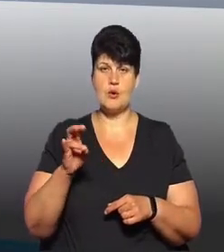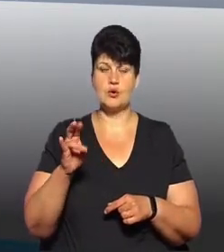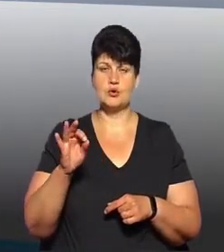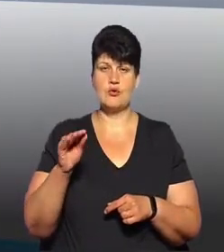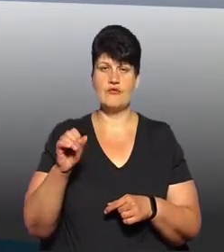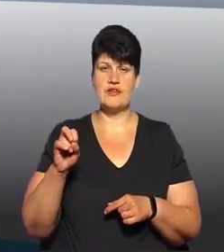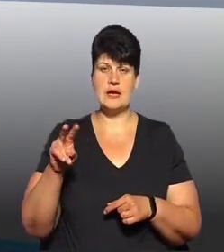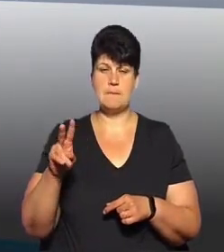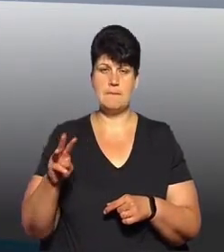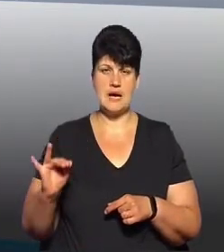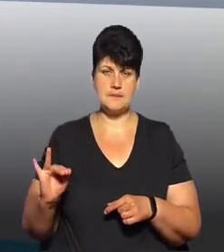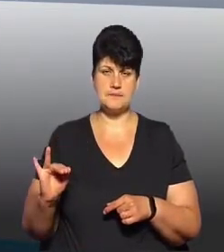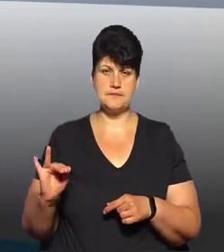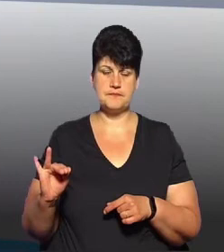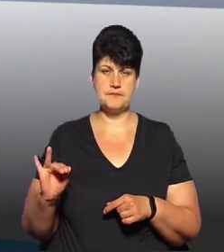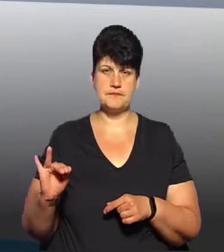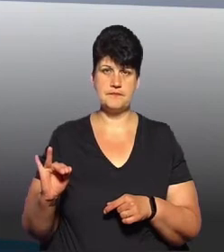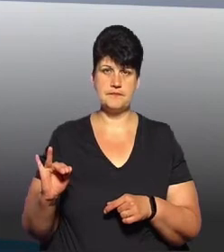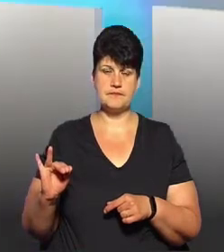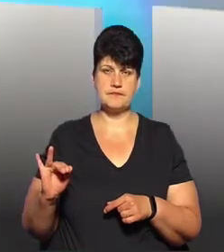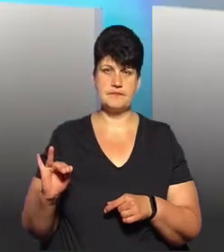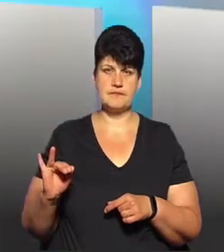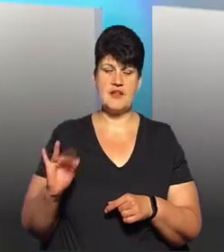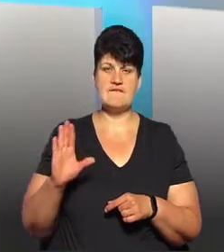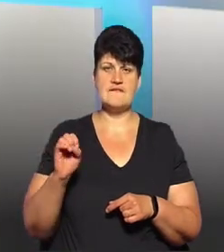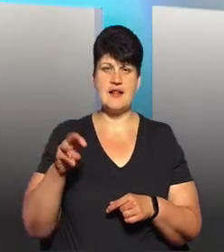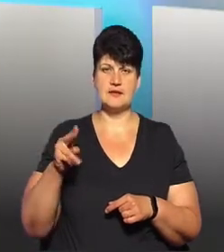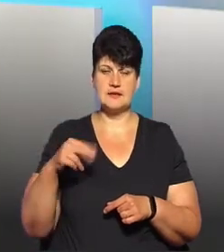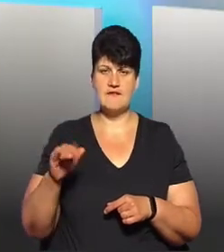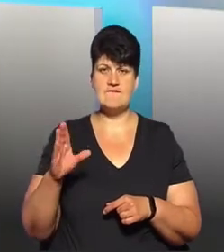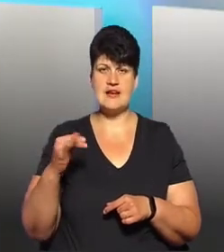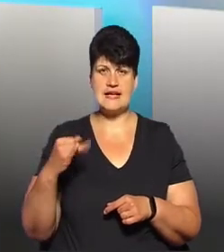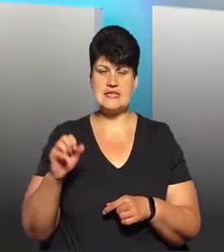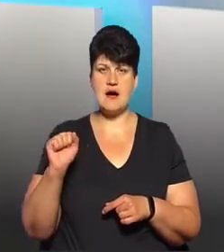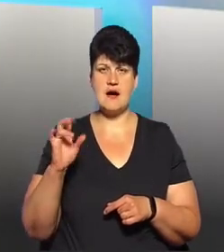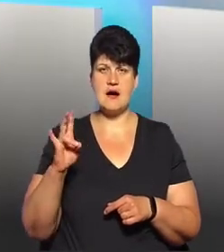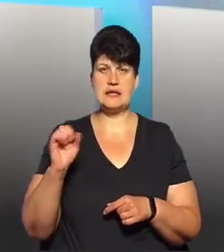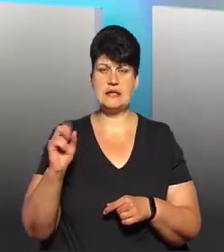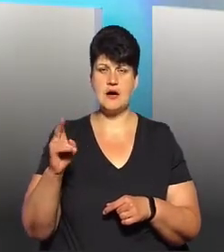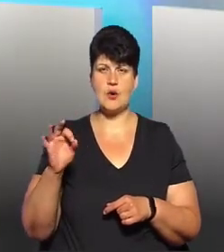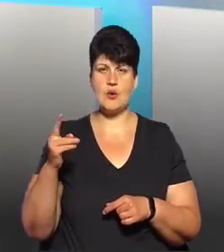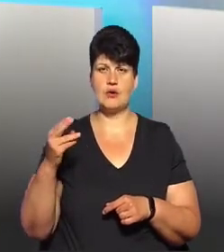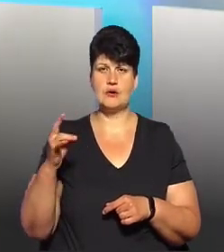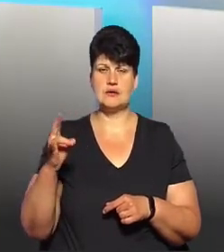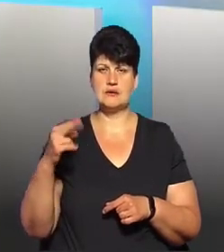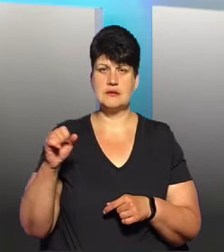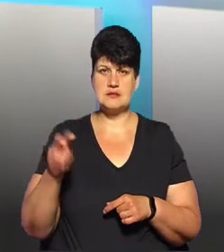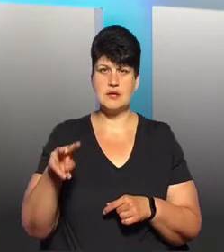їх вимовити. Як Wild Vice? Wild Vice, Anacondas і ще один...